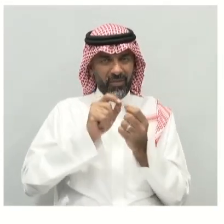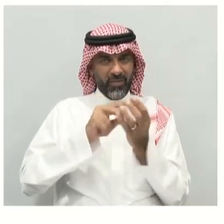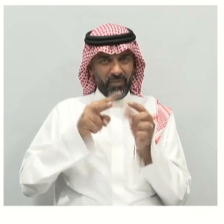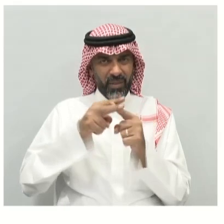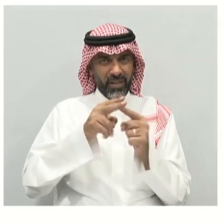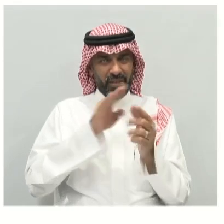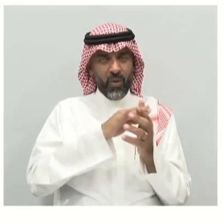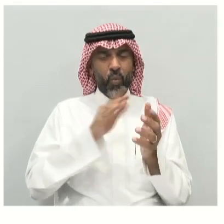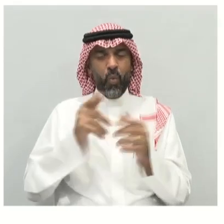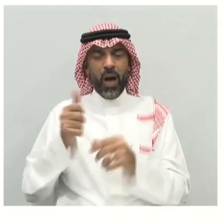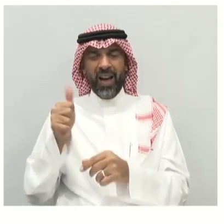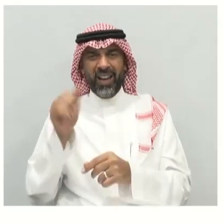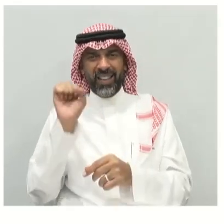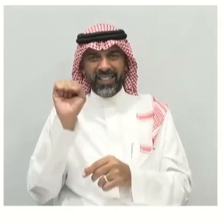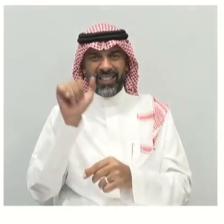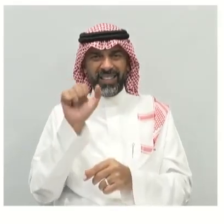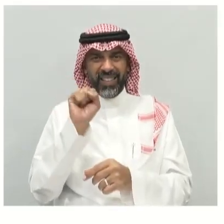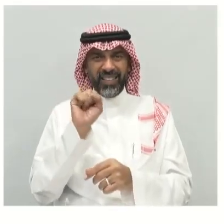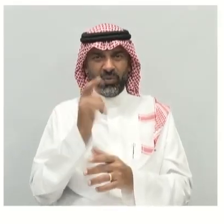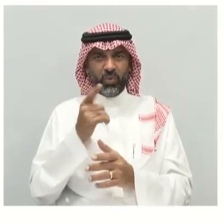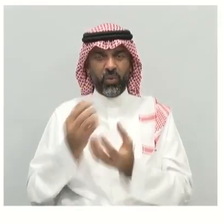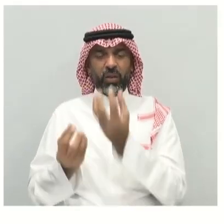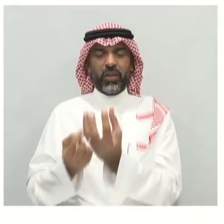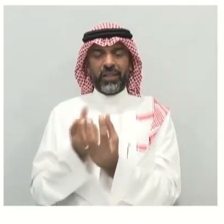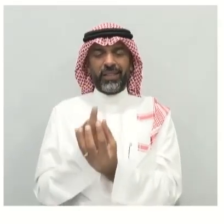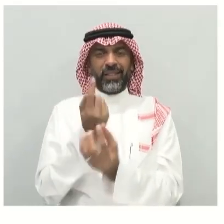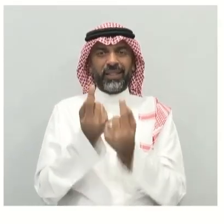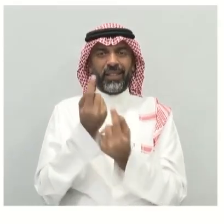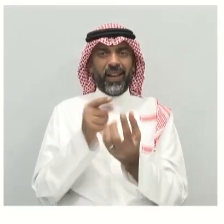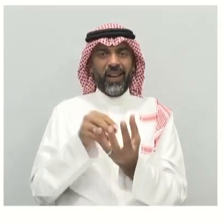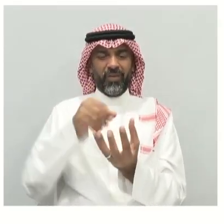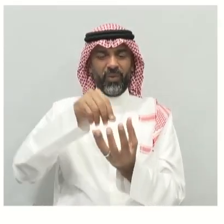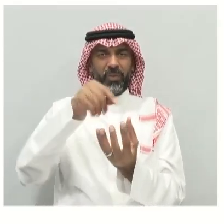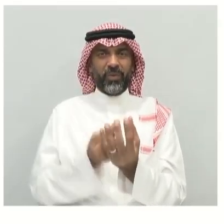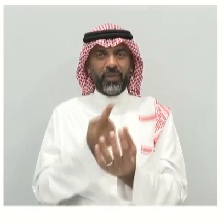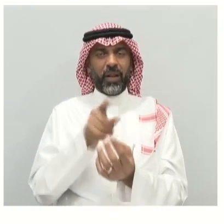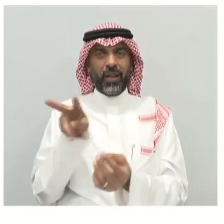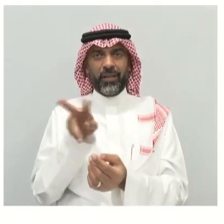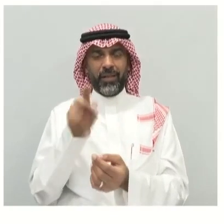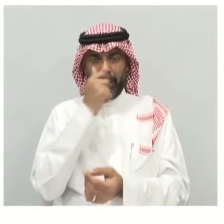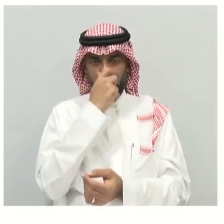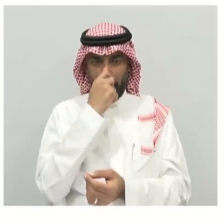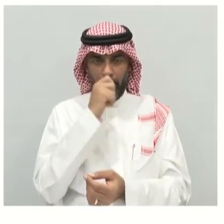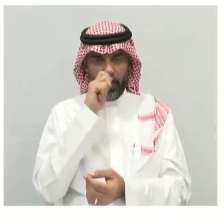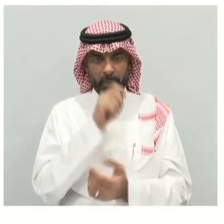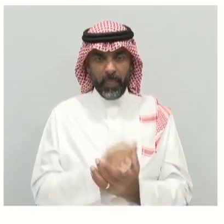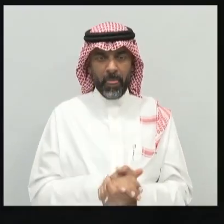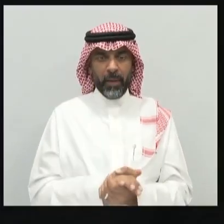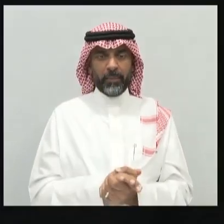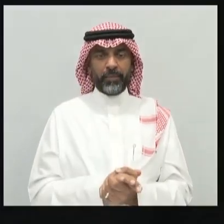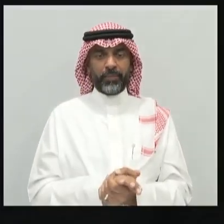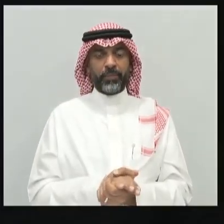وصيص هذا هو الاصيص للزراعه المكان اللي نزرع فيه النباتات ناخذ السؤال